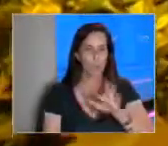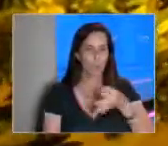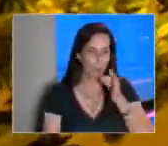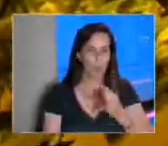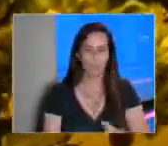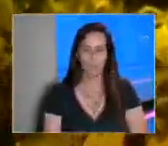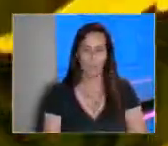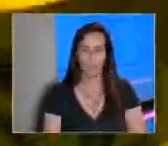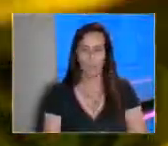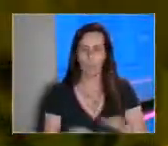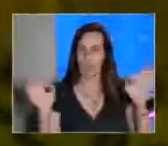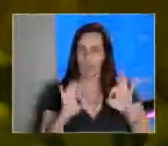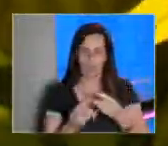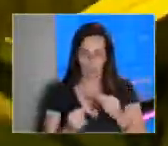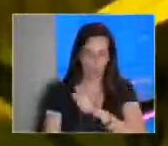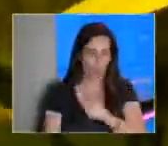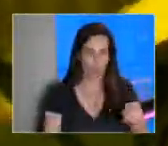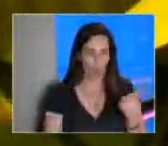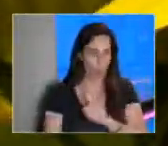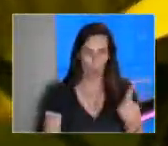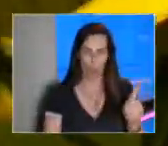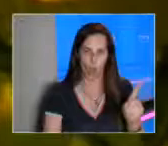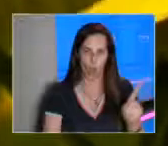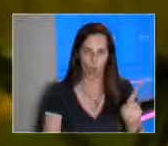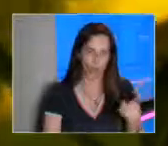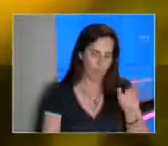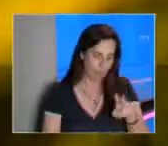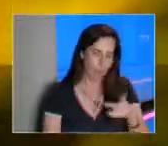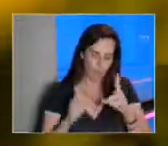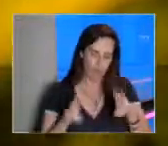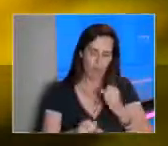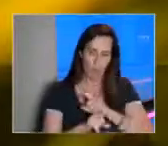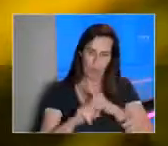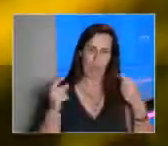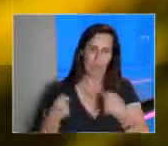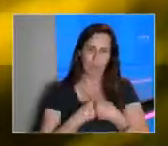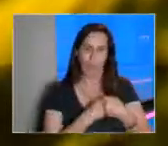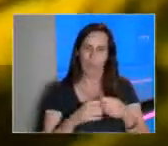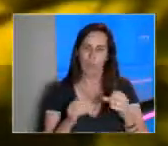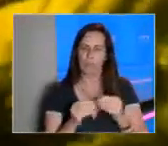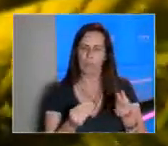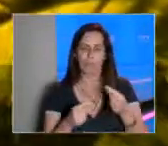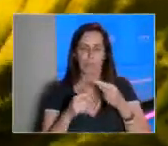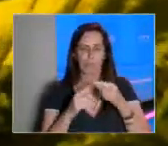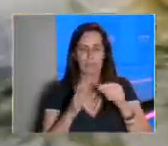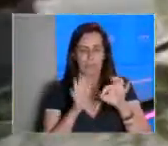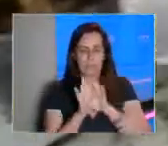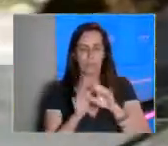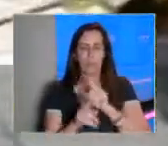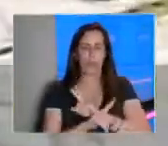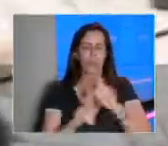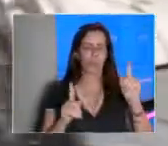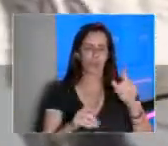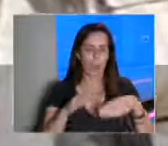קפה. אף אחד מהחומרים האלה לא נמצא מחוץ לחוק, ויש דרכים אחרות להתמודד באמצעות סימון, באמצעות איסור נהיגה,